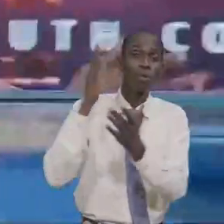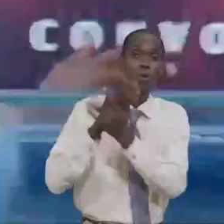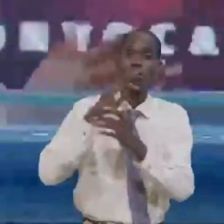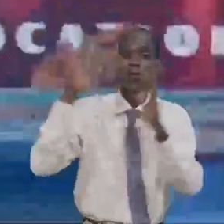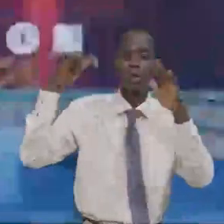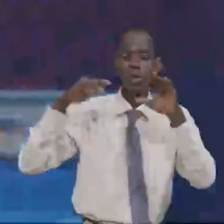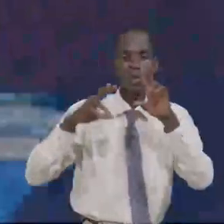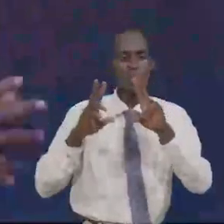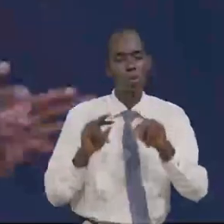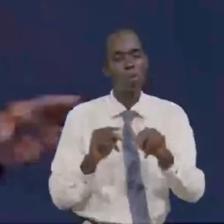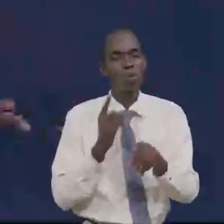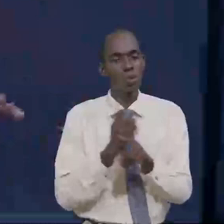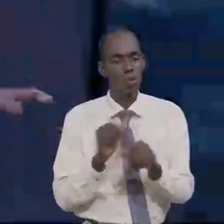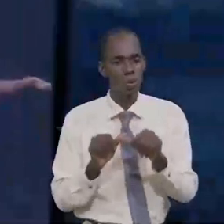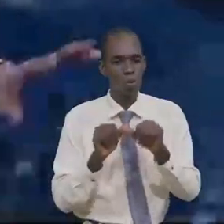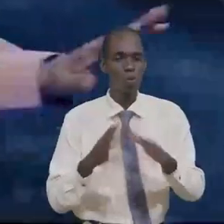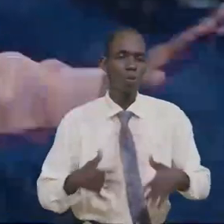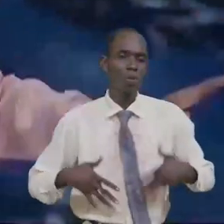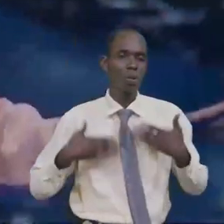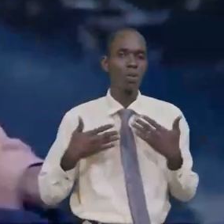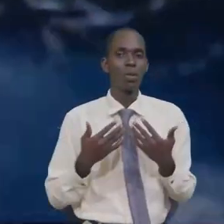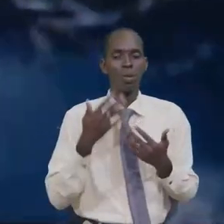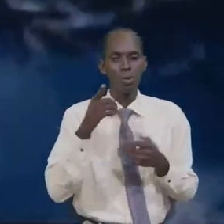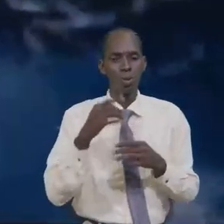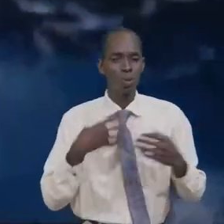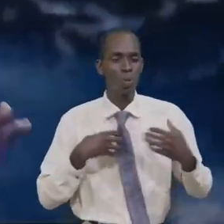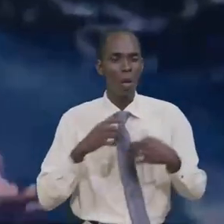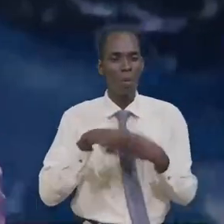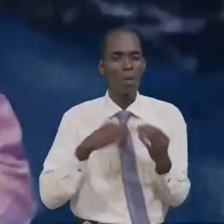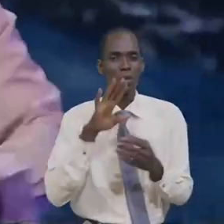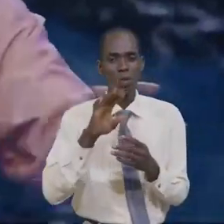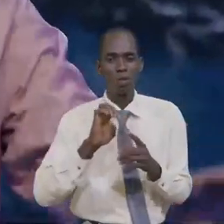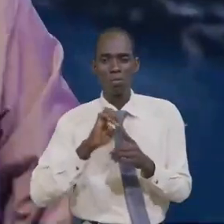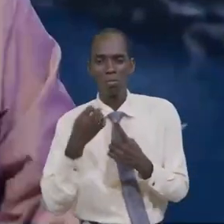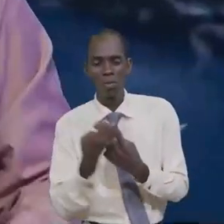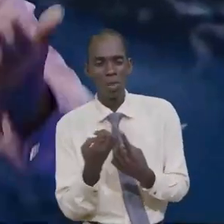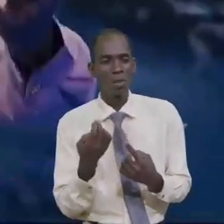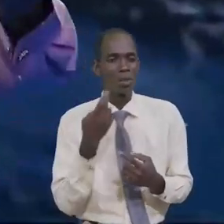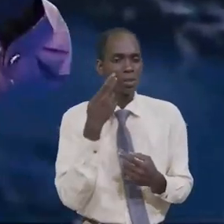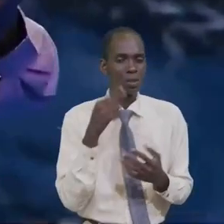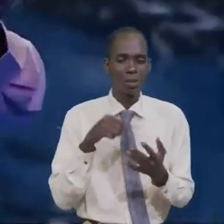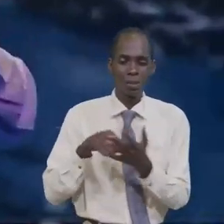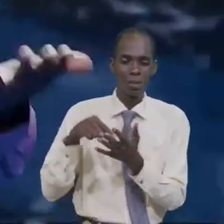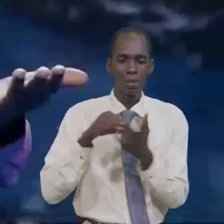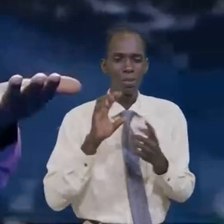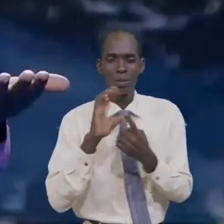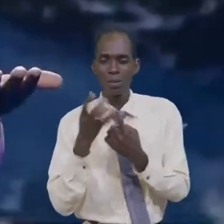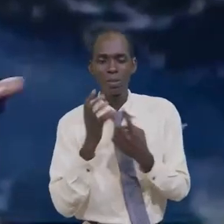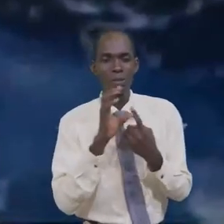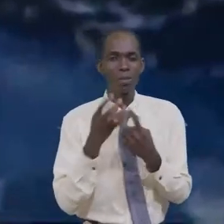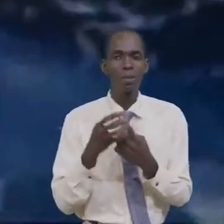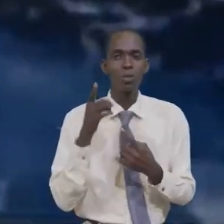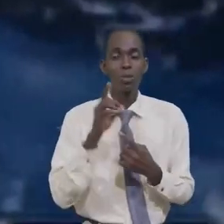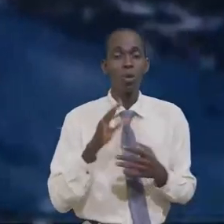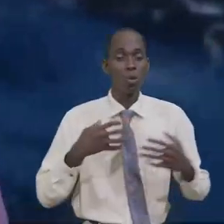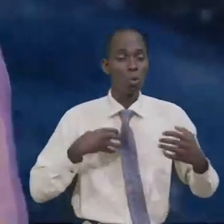se plaignent de l'environnement de les conditions la pleinement rien